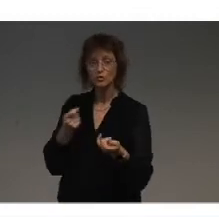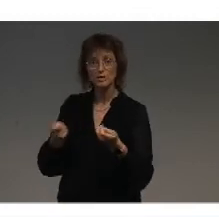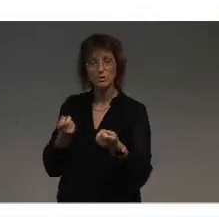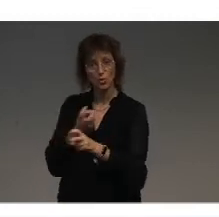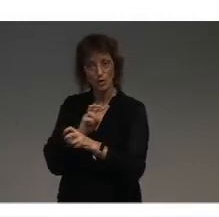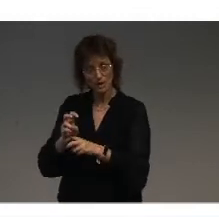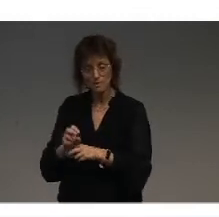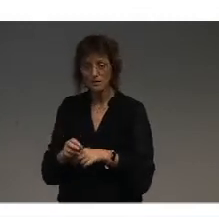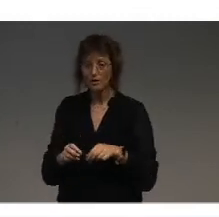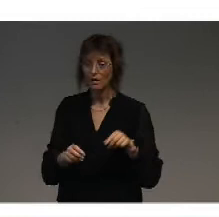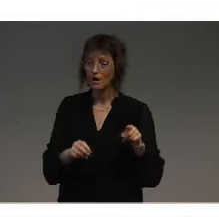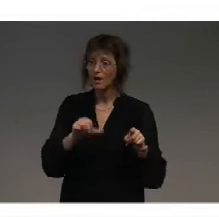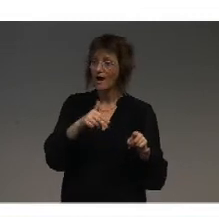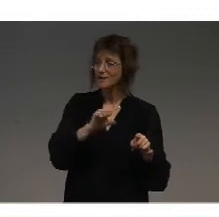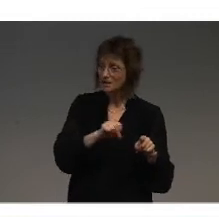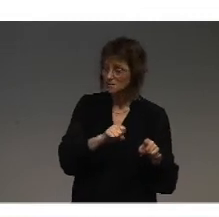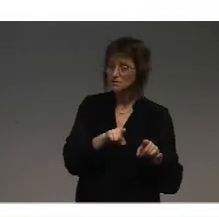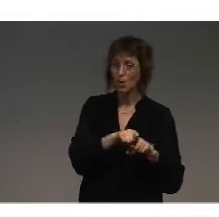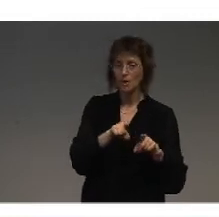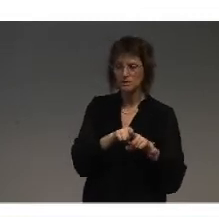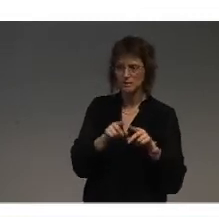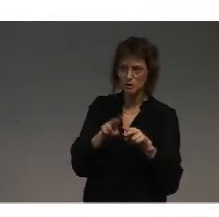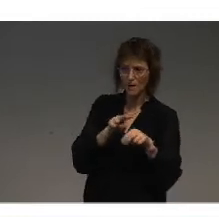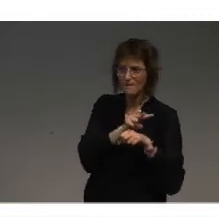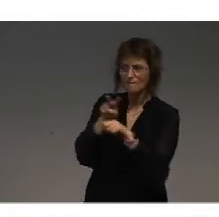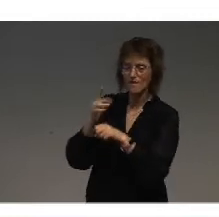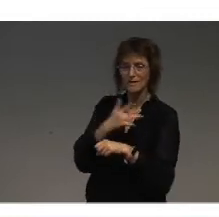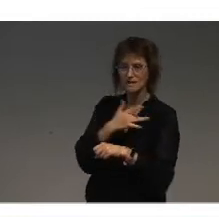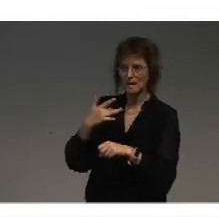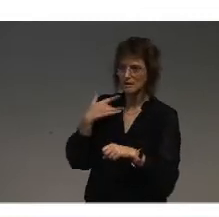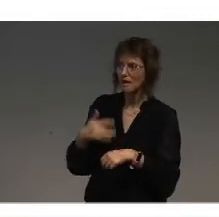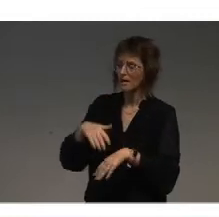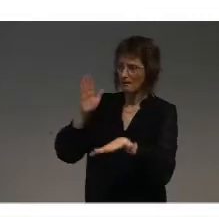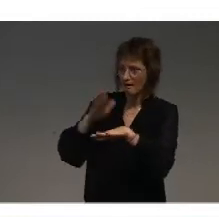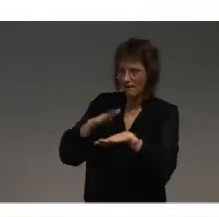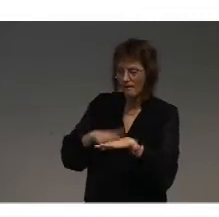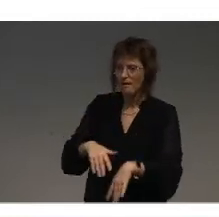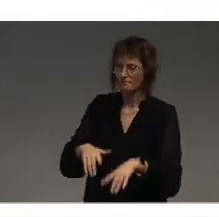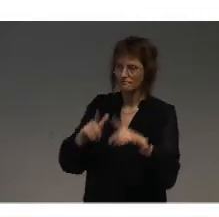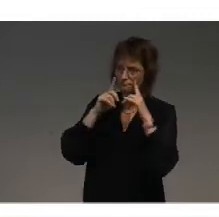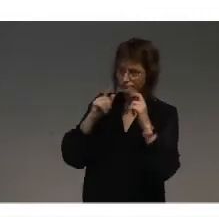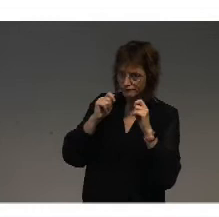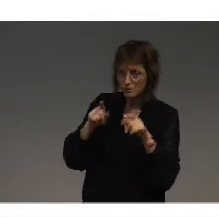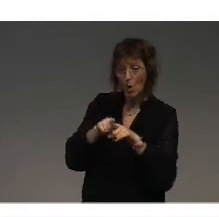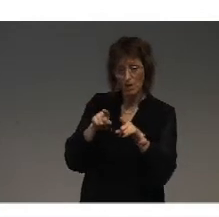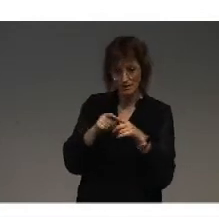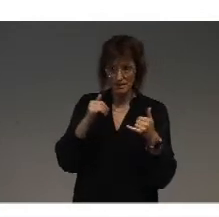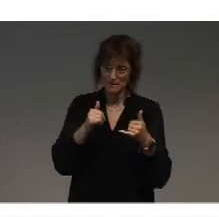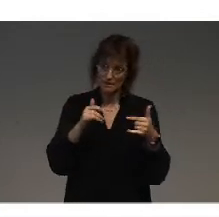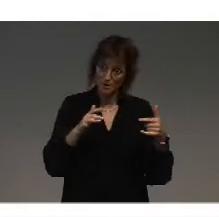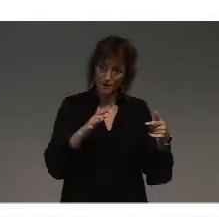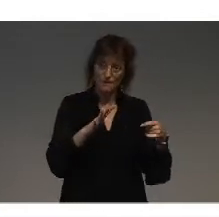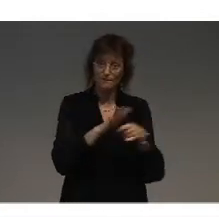aussi des missions de veille sanitaire, d'alerte et de vigilance. Et puis, on finance aussi la recherche,